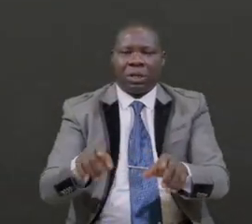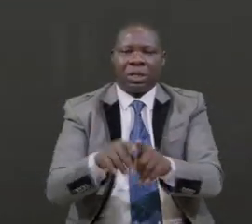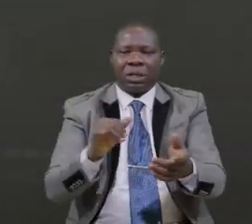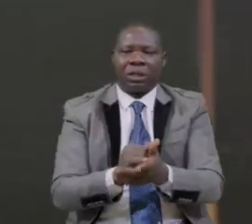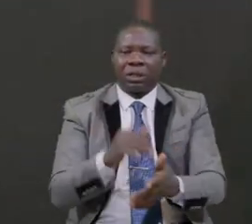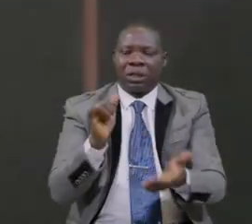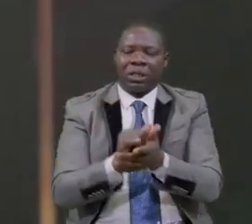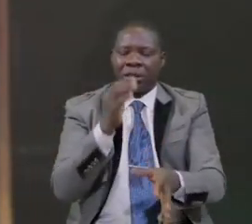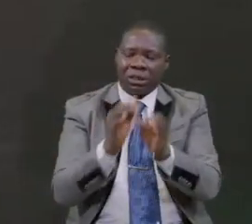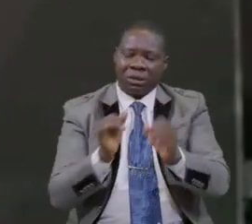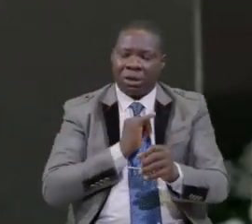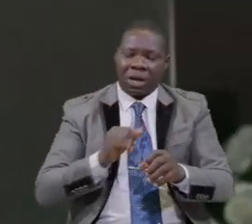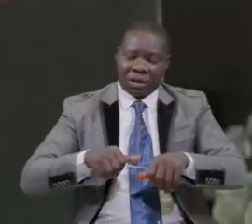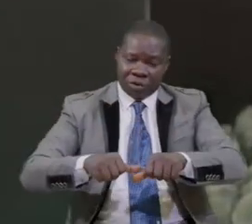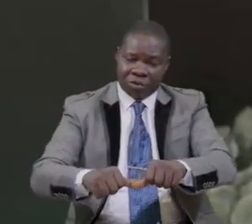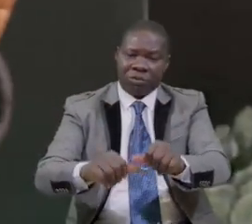je continue comme ça,